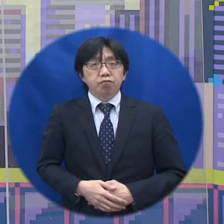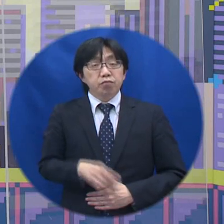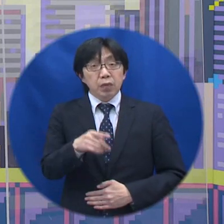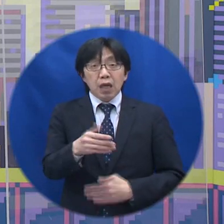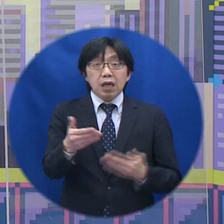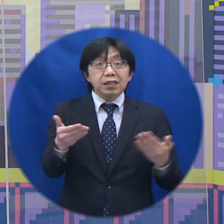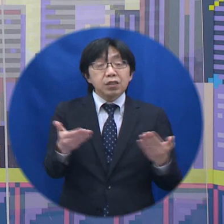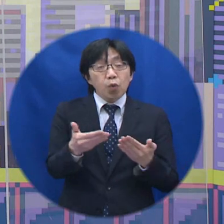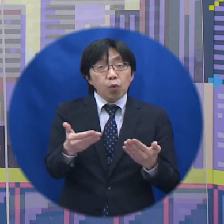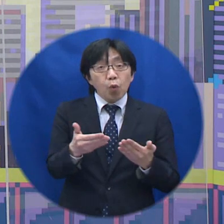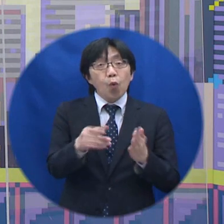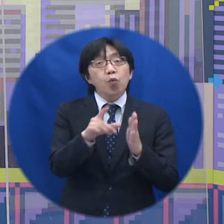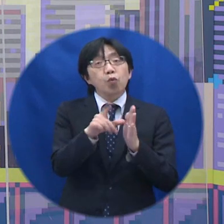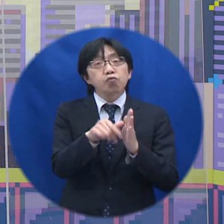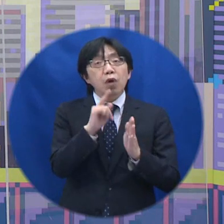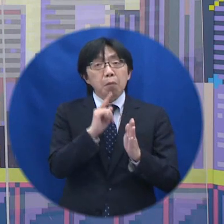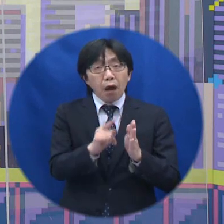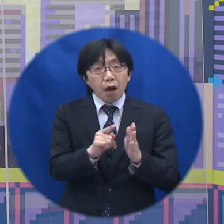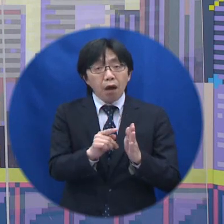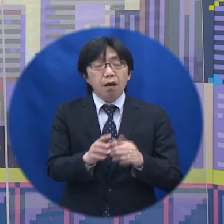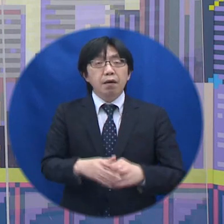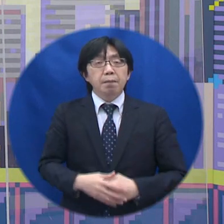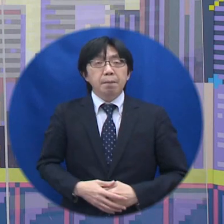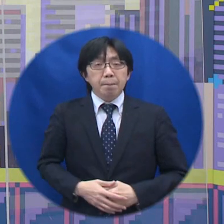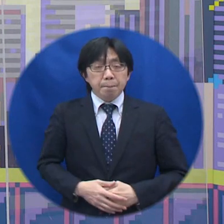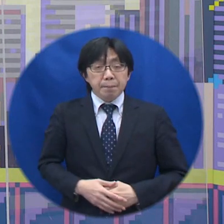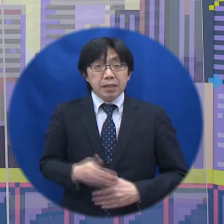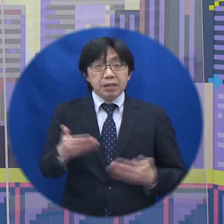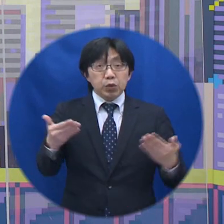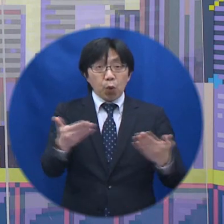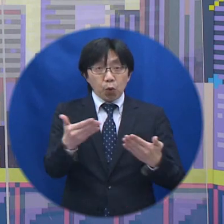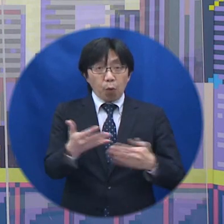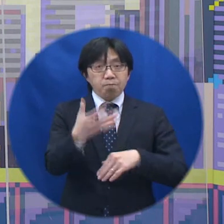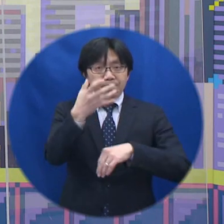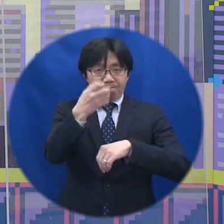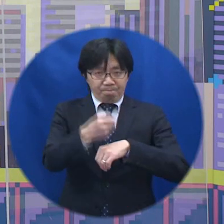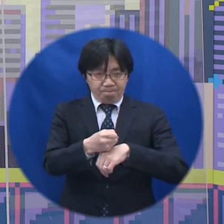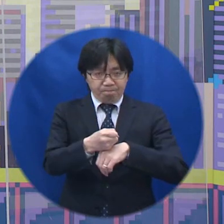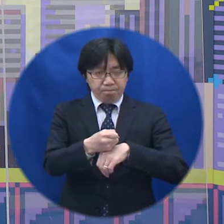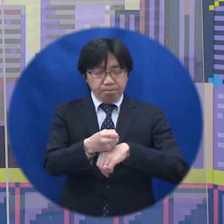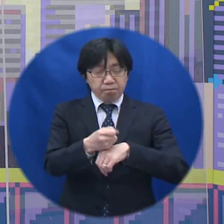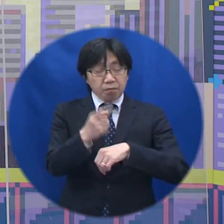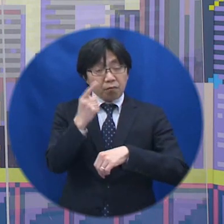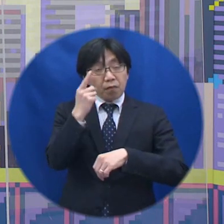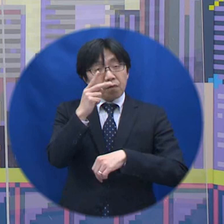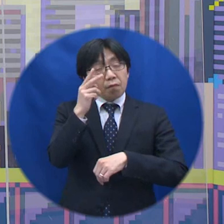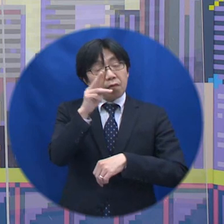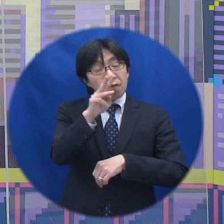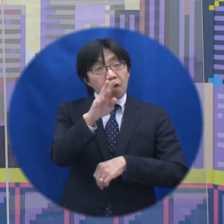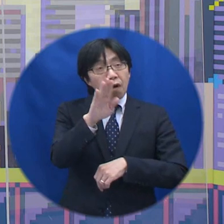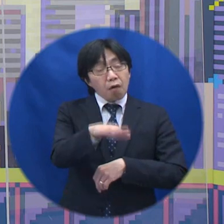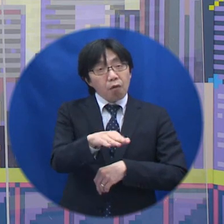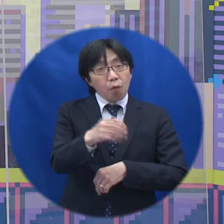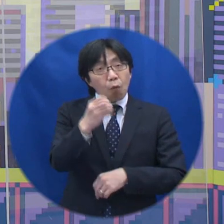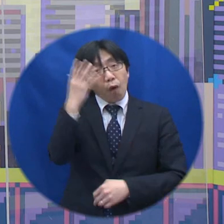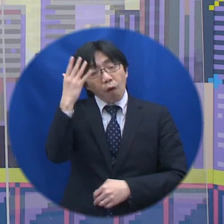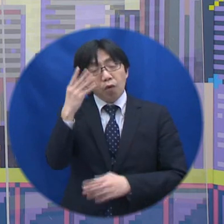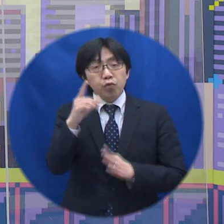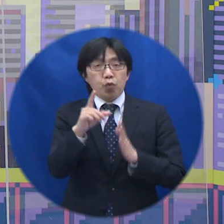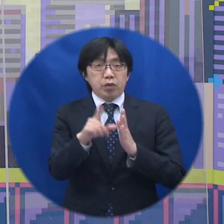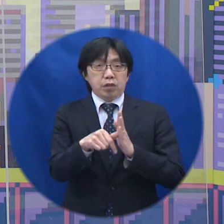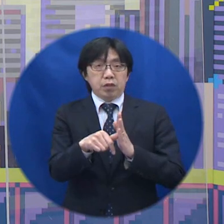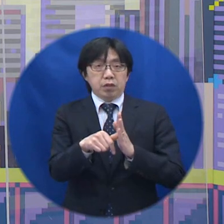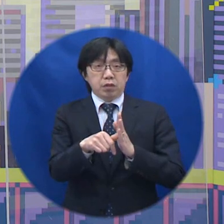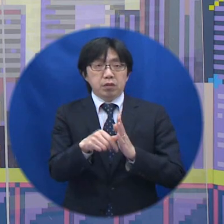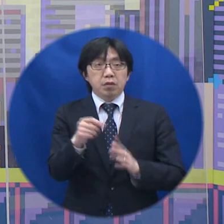職場の出来事で例えますと、仕事のやり方を覚えても何日か経つと忘れてしまう、 はい、